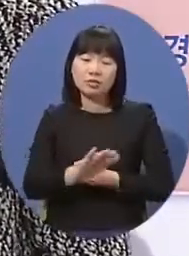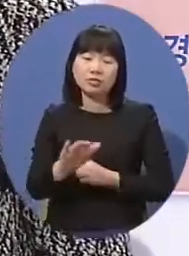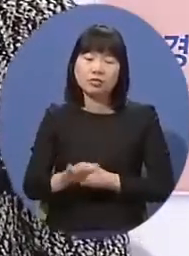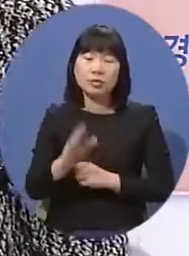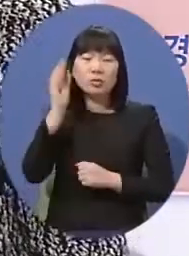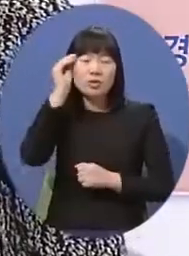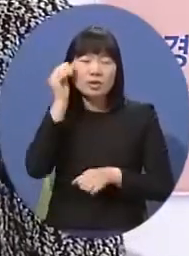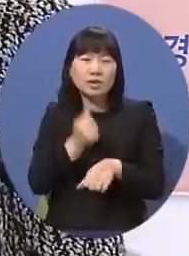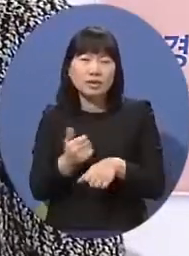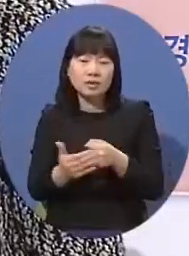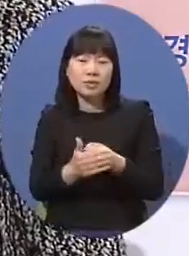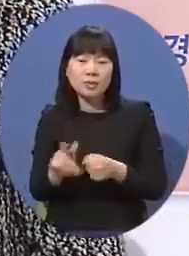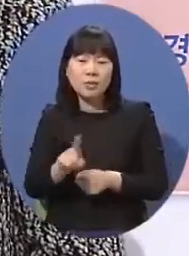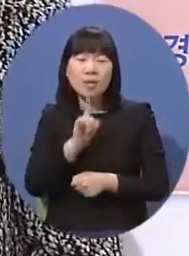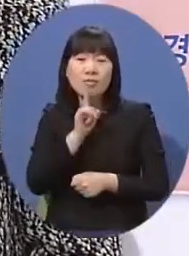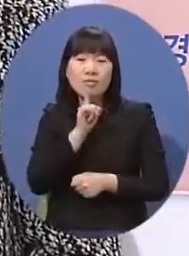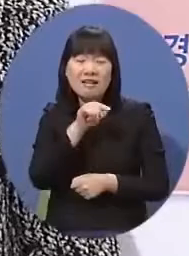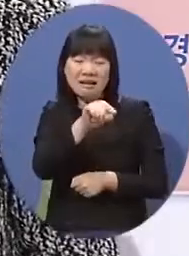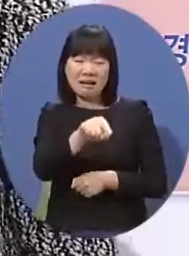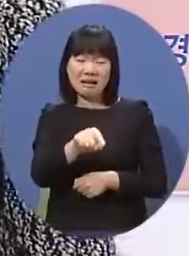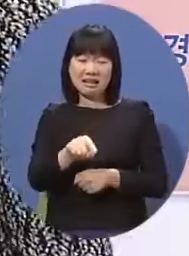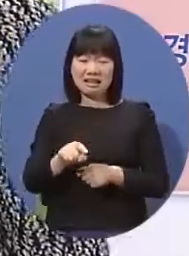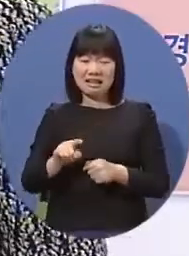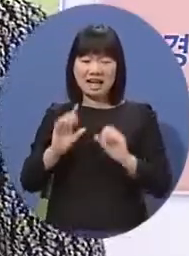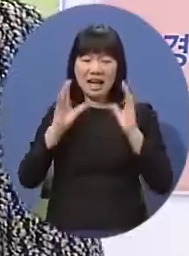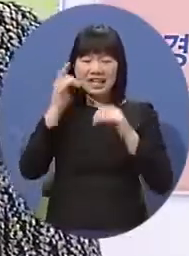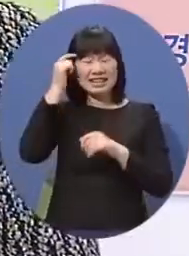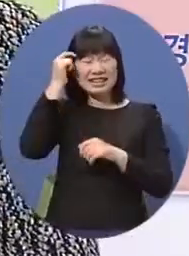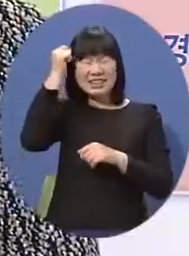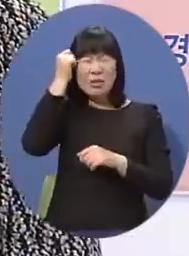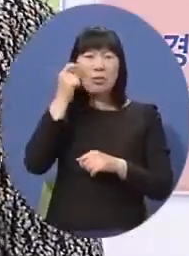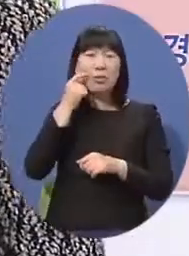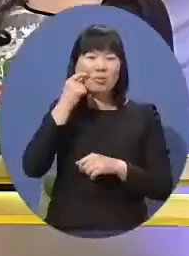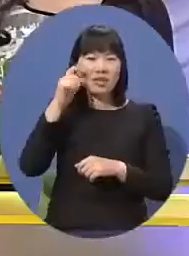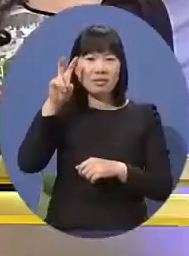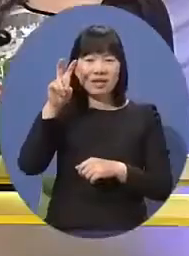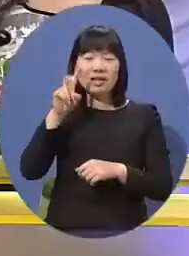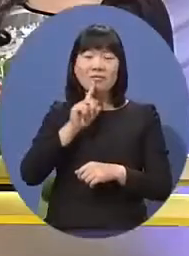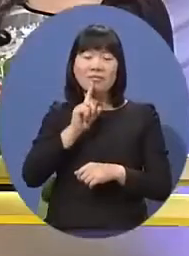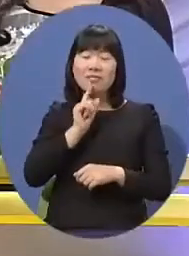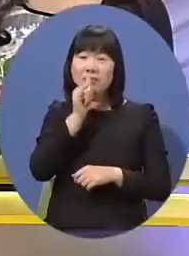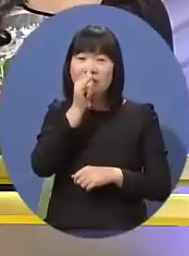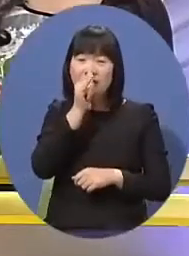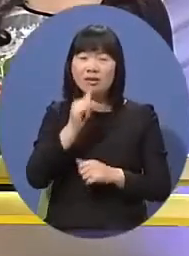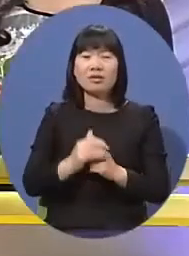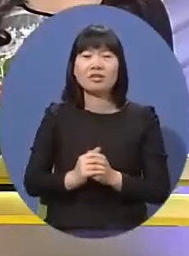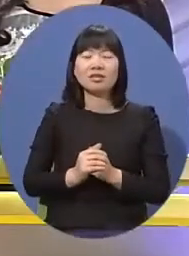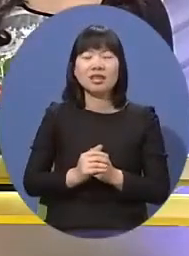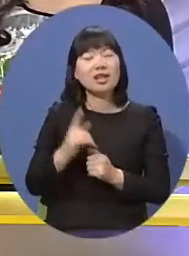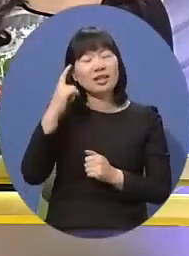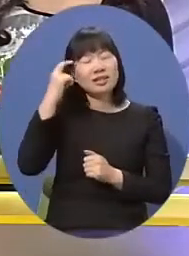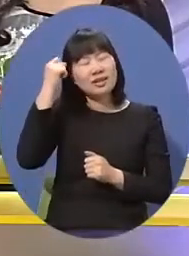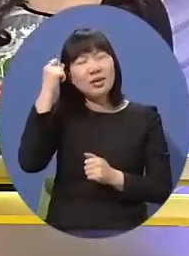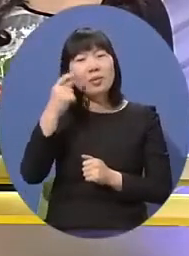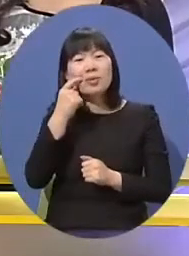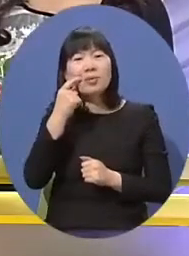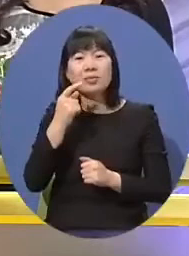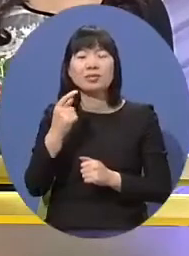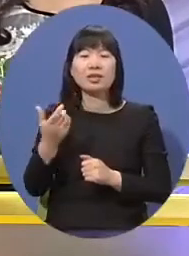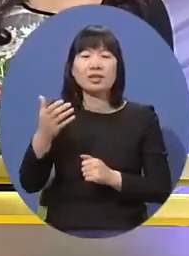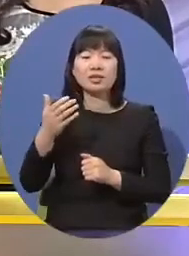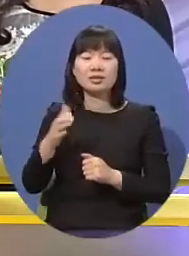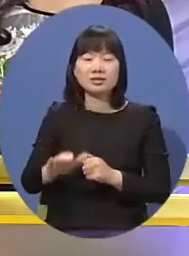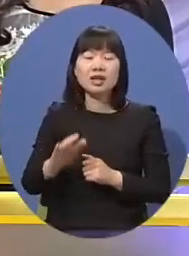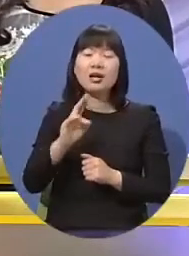우리는 무지해서 뭐라 그러냐면은 에이 뭐 애들은 기억을 못 하는데 이런 얘기를 해요. 네. 사실 기억을 못 해요. 그래서